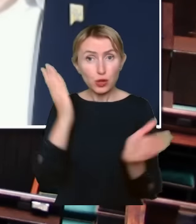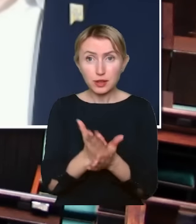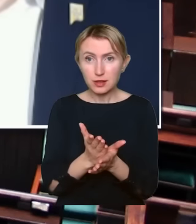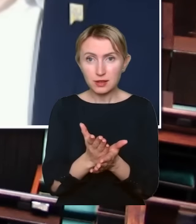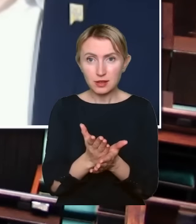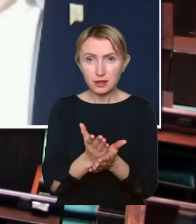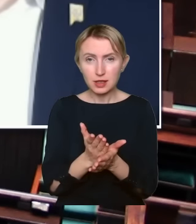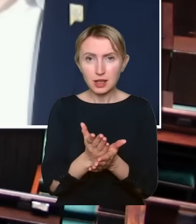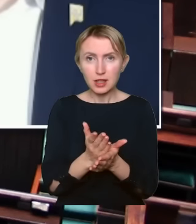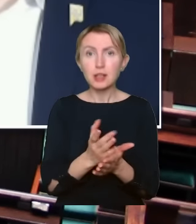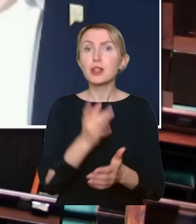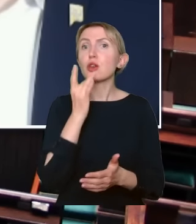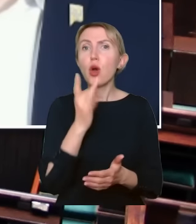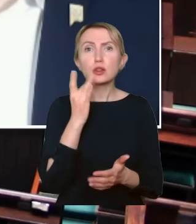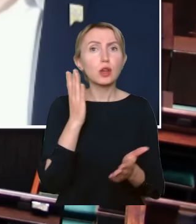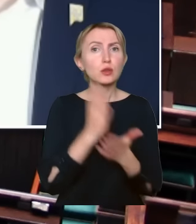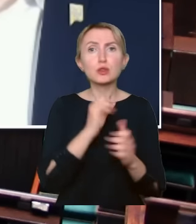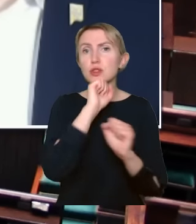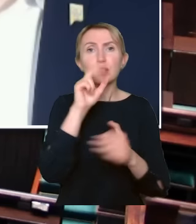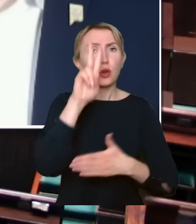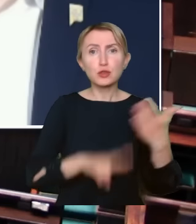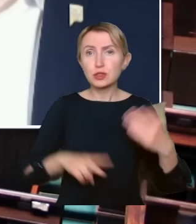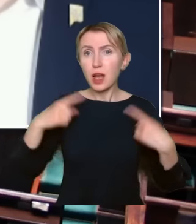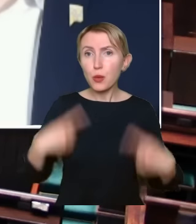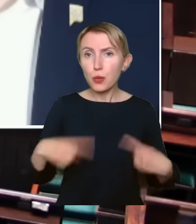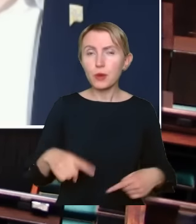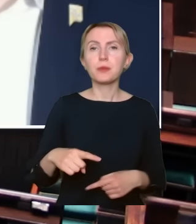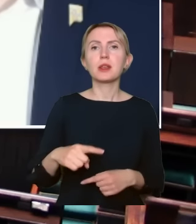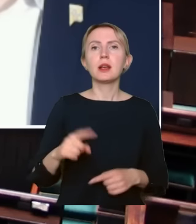tego aktu oskarżenia już nikt nie odczytał. Znaczy gang